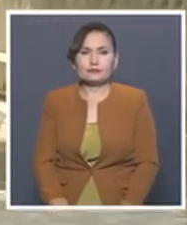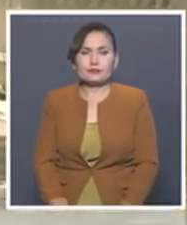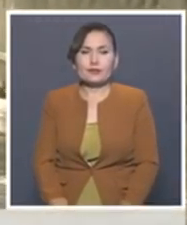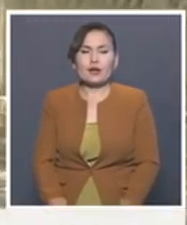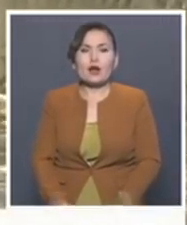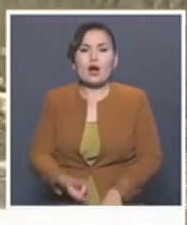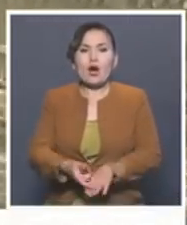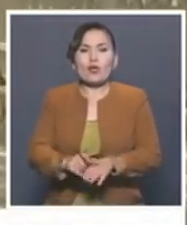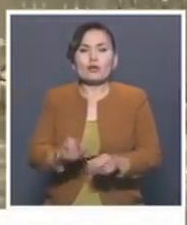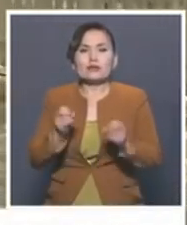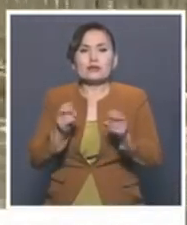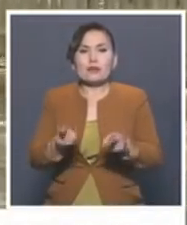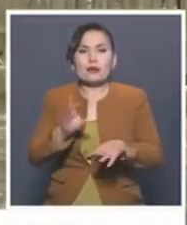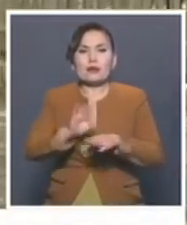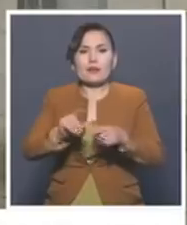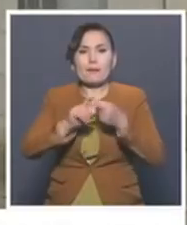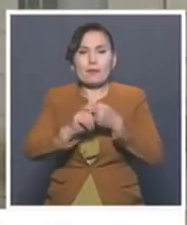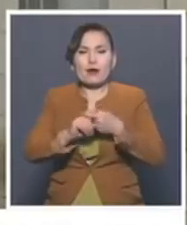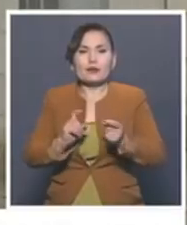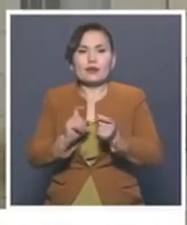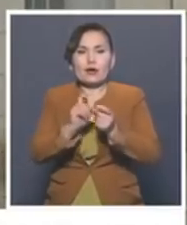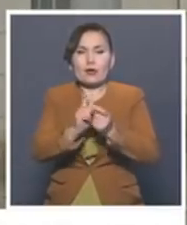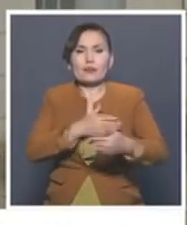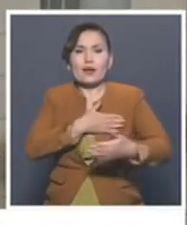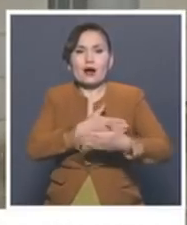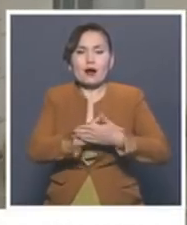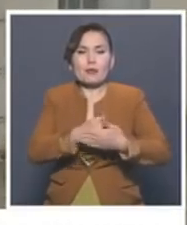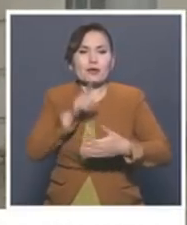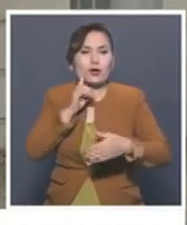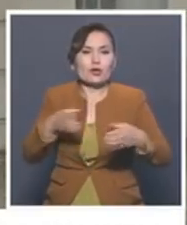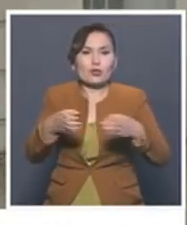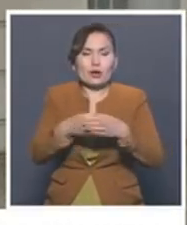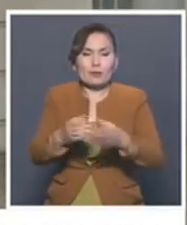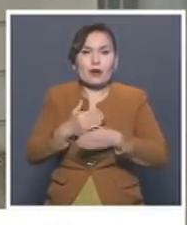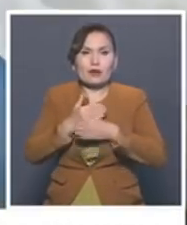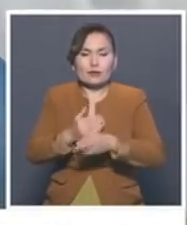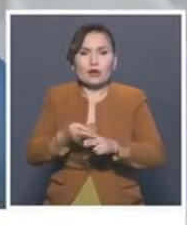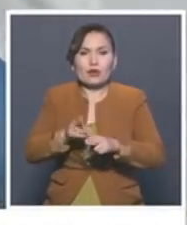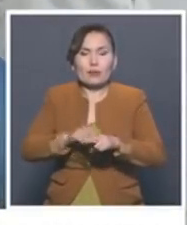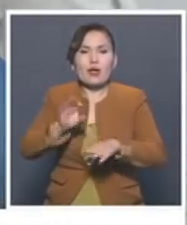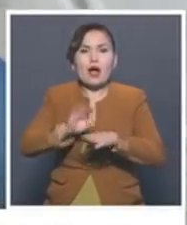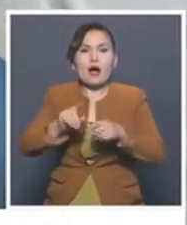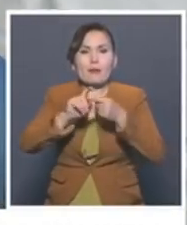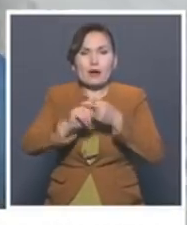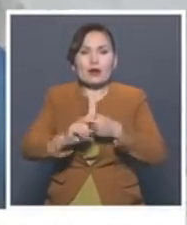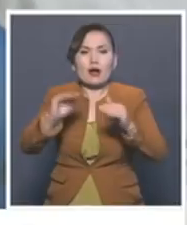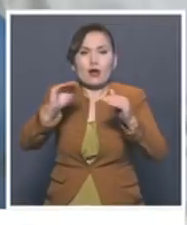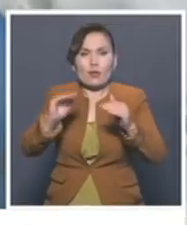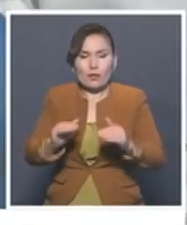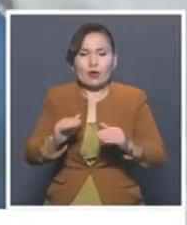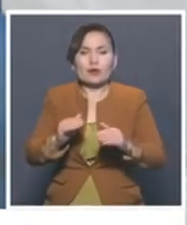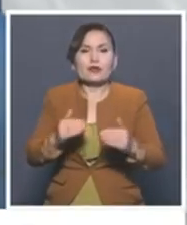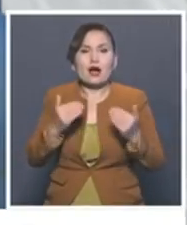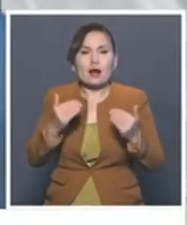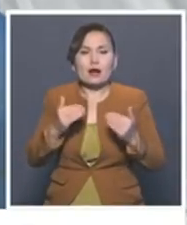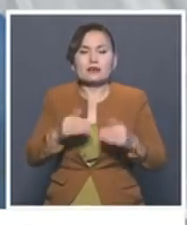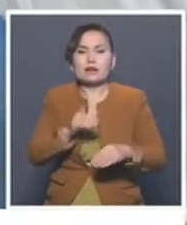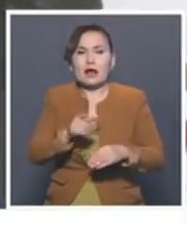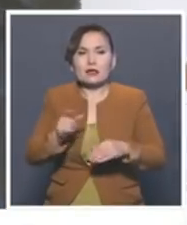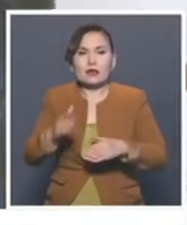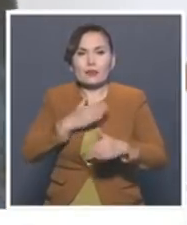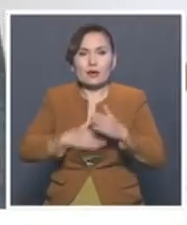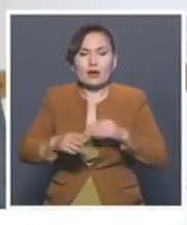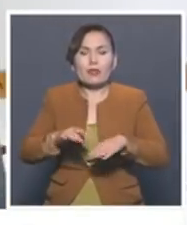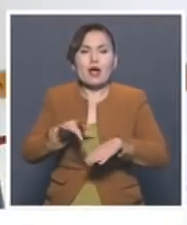Қатерлі инфекциямен күресте волонтерлердің де еңбегі орасан. Эпидахуалдың тұрақталуы оларға түсетін жүктемені азайтты. Бүгінде емдеу орындарында